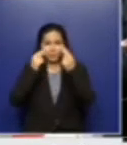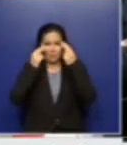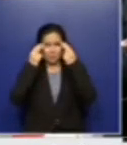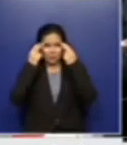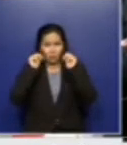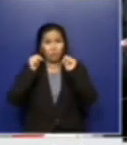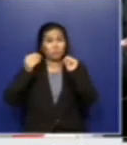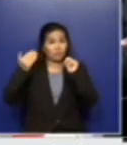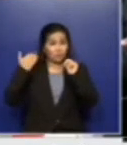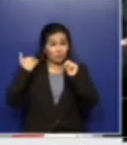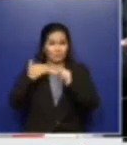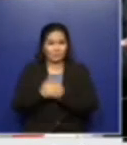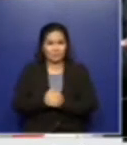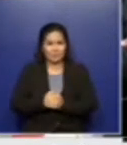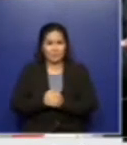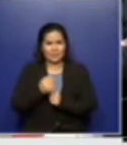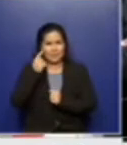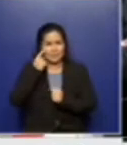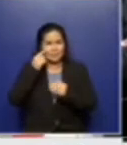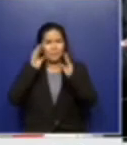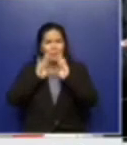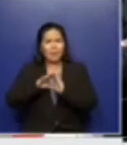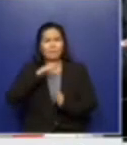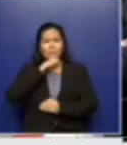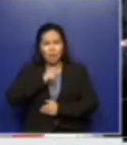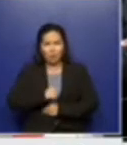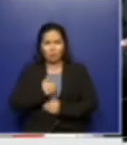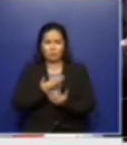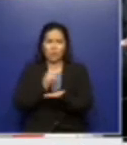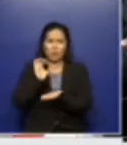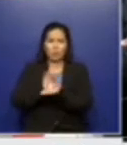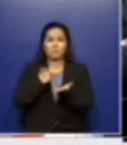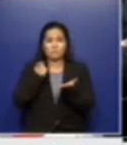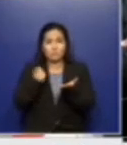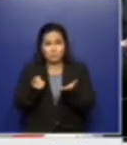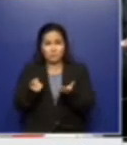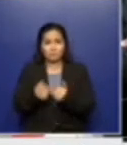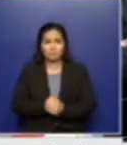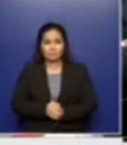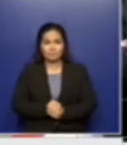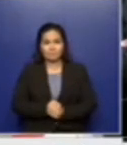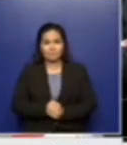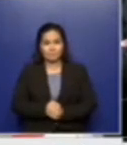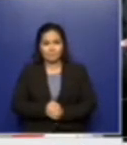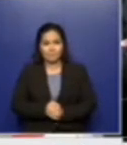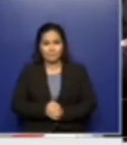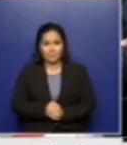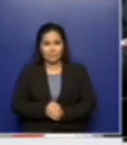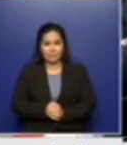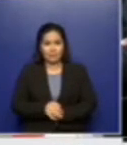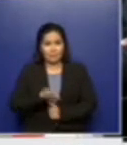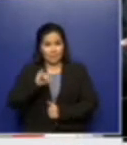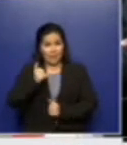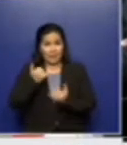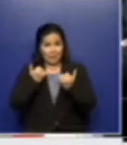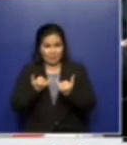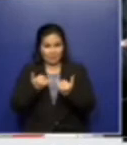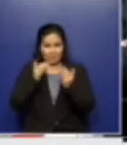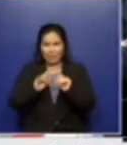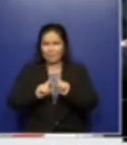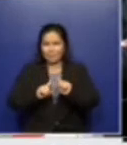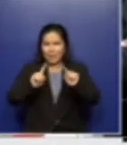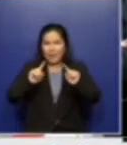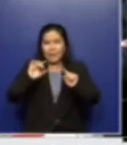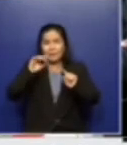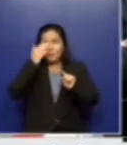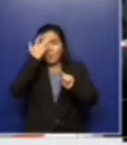าคิดแบบเก่าทำงบประมาณแบบเก่าแต่ผลที่ได้ในครั้งนี้อาจจะไม่เหมือนเก่าค่ะอาจจะเลวร้